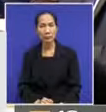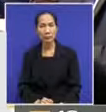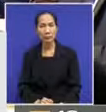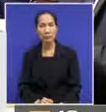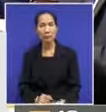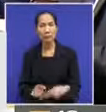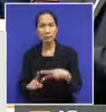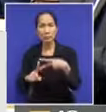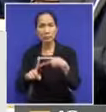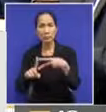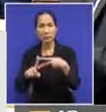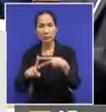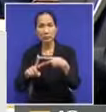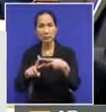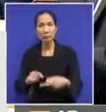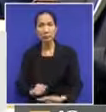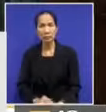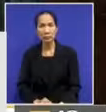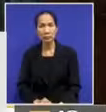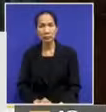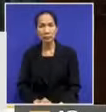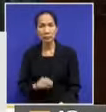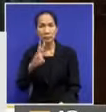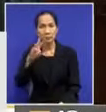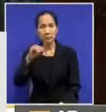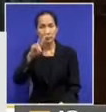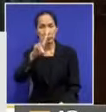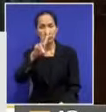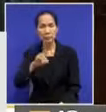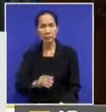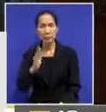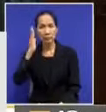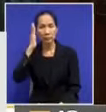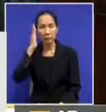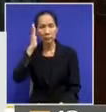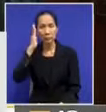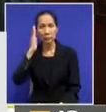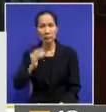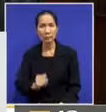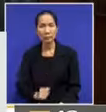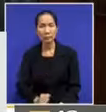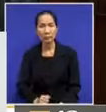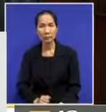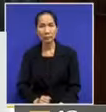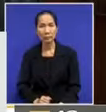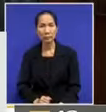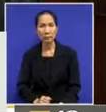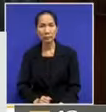คุณธนาธรจึงรุ่งเรืองกิจครับ 62นายจเดชอินสว่